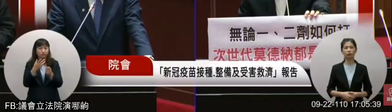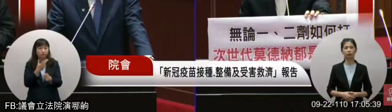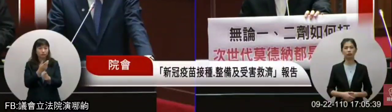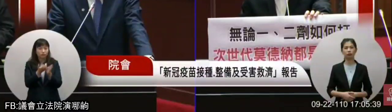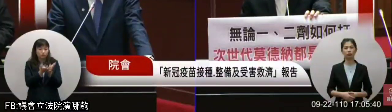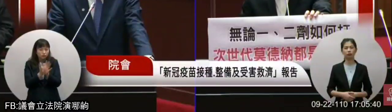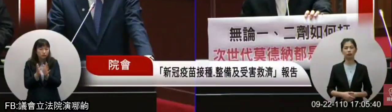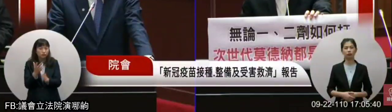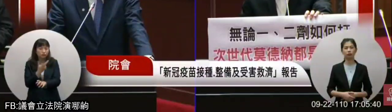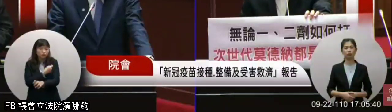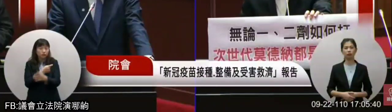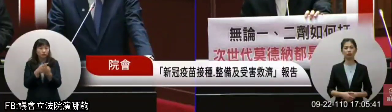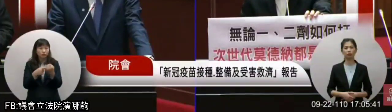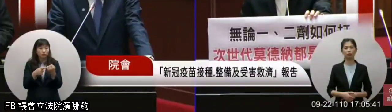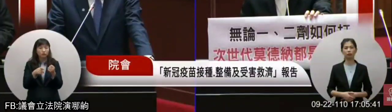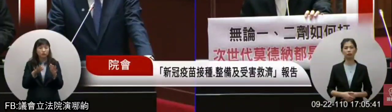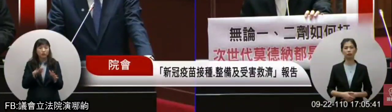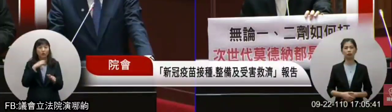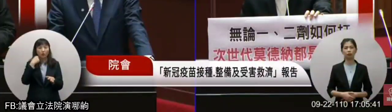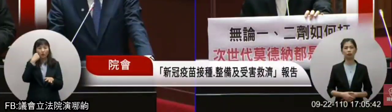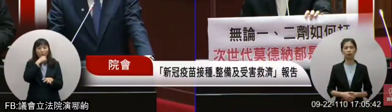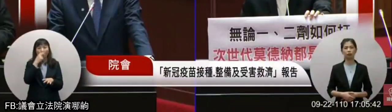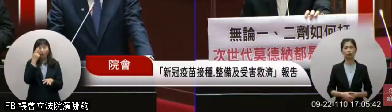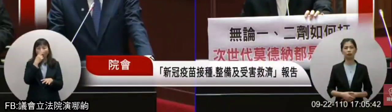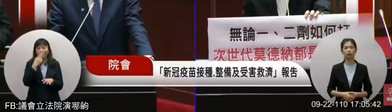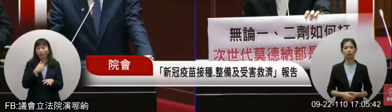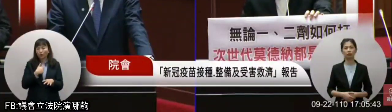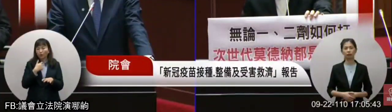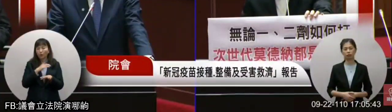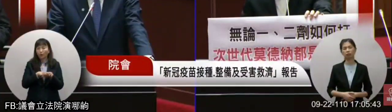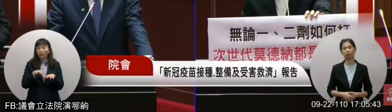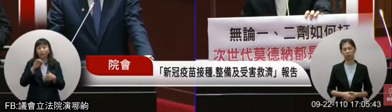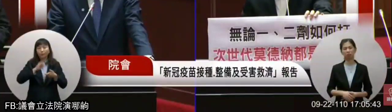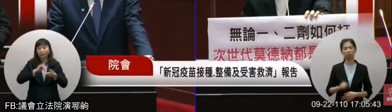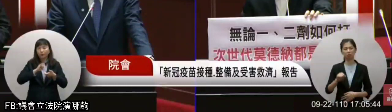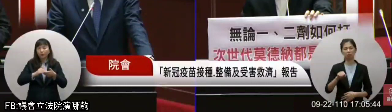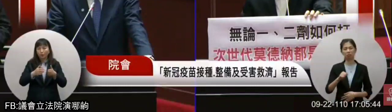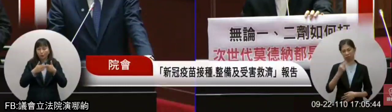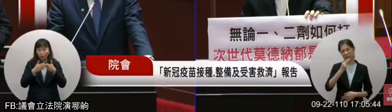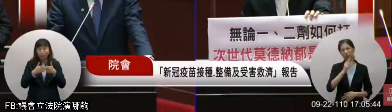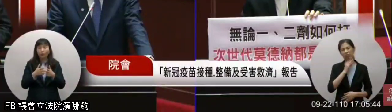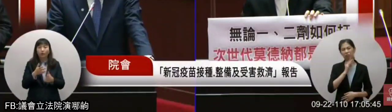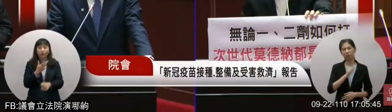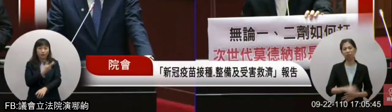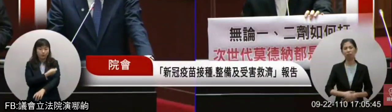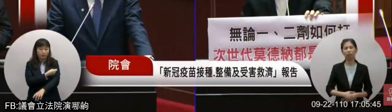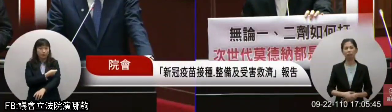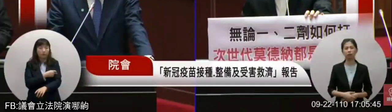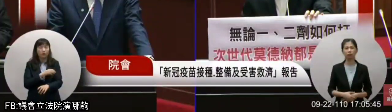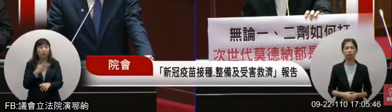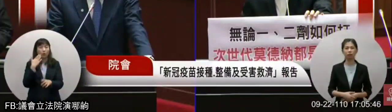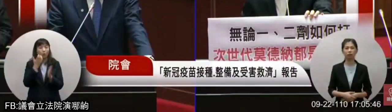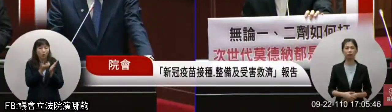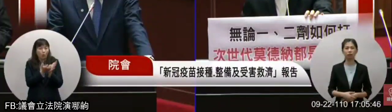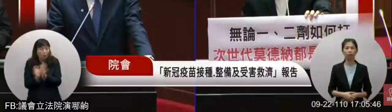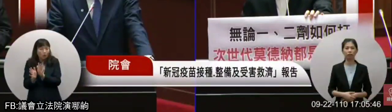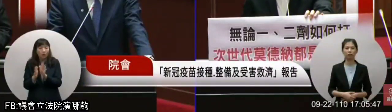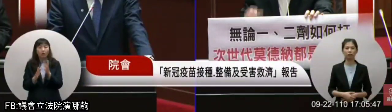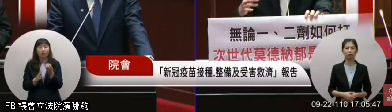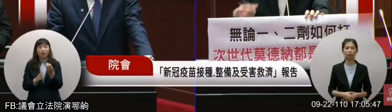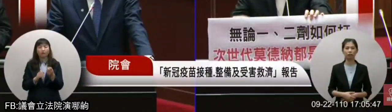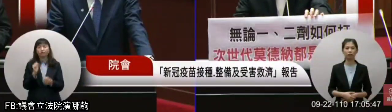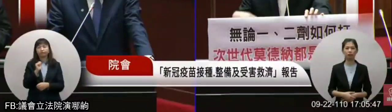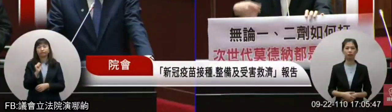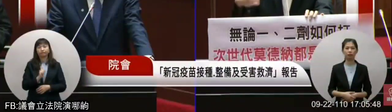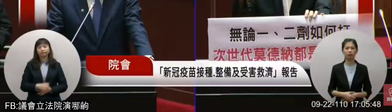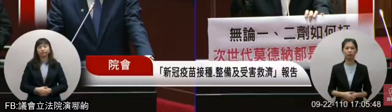来，坦白讲这也冒险很大， 是是是， 你也不见得一定要打，但是我们不准备不行啊。 就